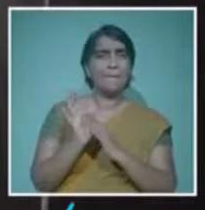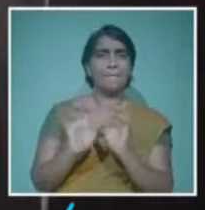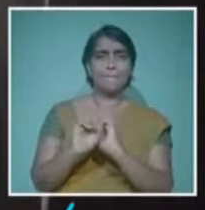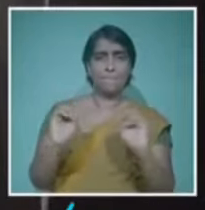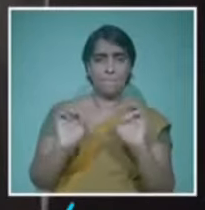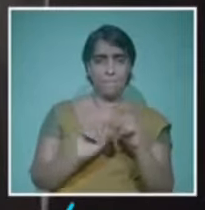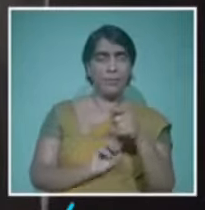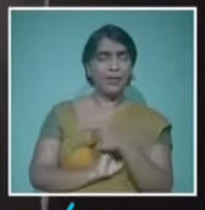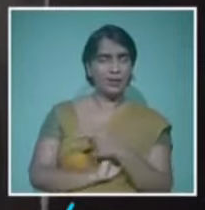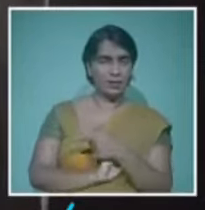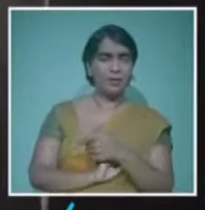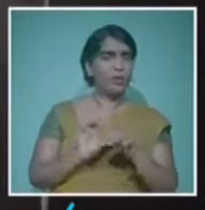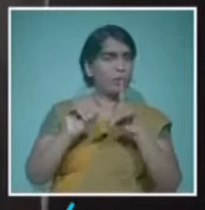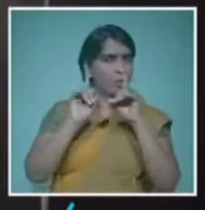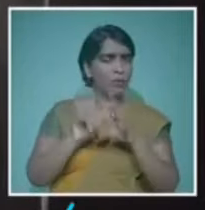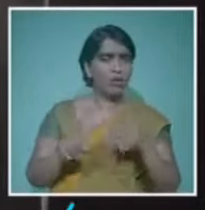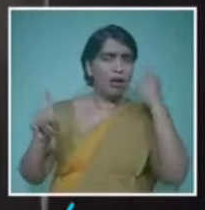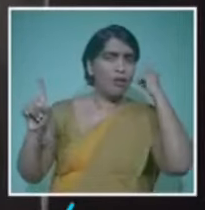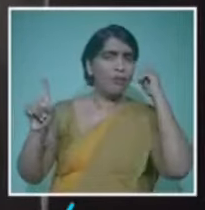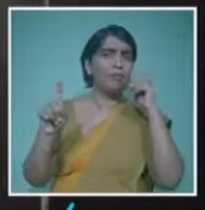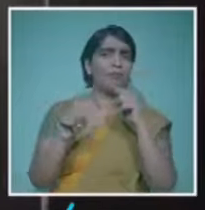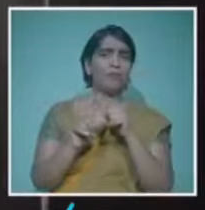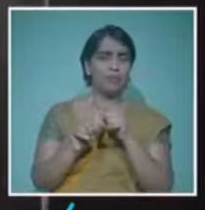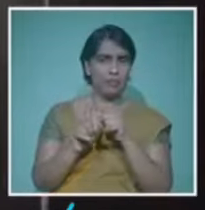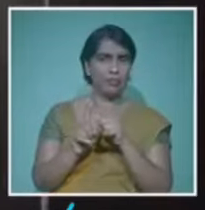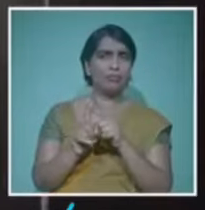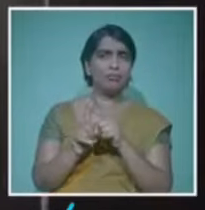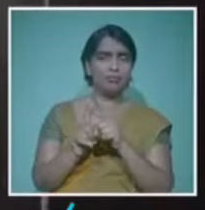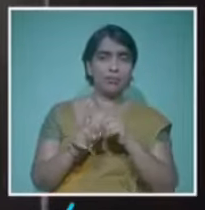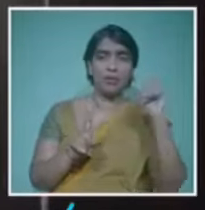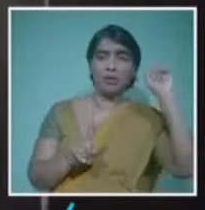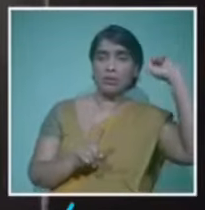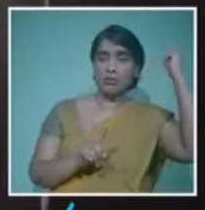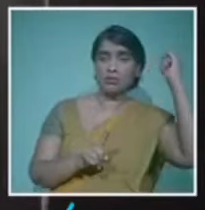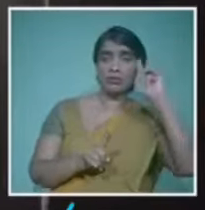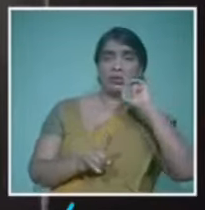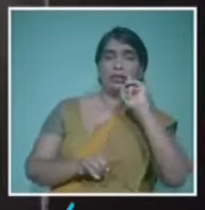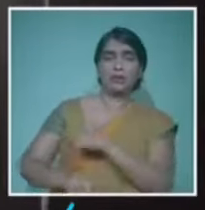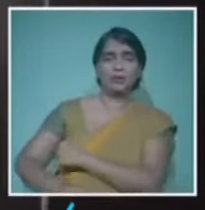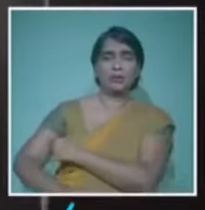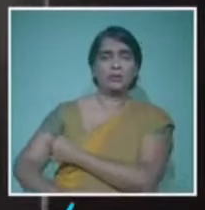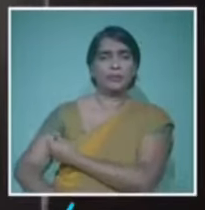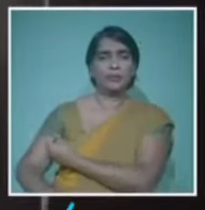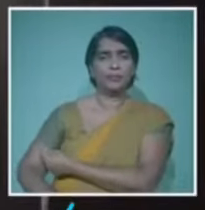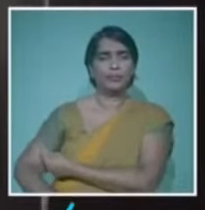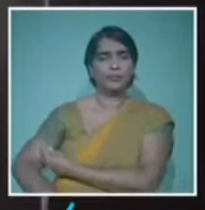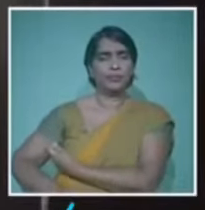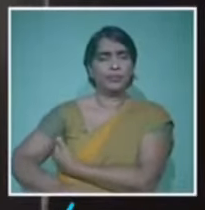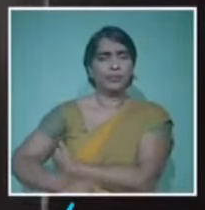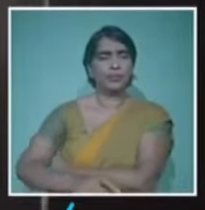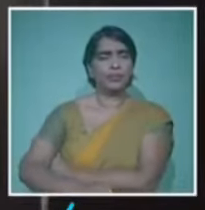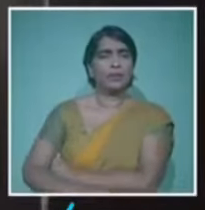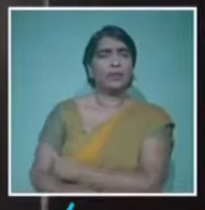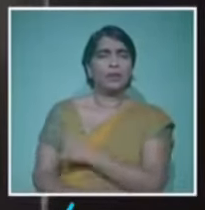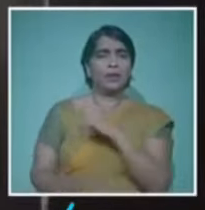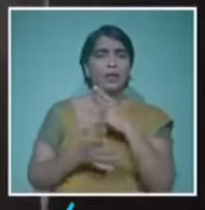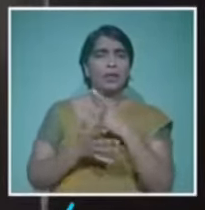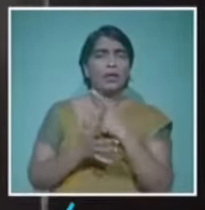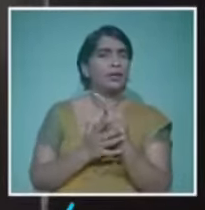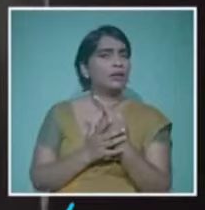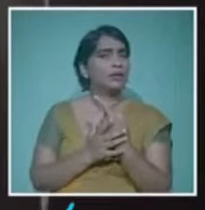ජනමාධ්‍යවේදීන්ව මේ විදිහට ඉලක්ක කරගෙන ඉහළින් එන ඕඩර්ස් කියලා කියනවා. සමහර මම නමත් සඳහන් කරන්නම්,